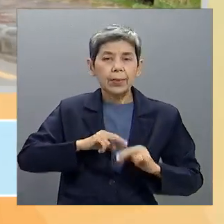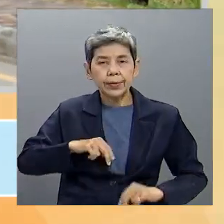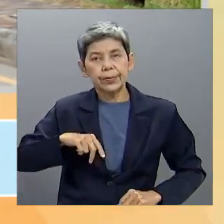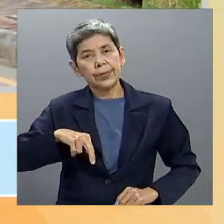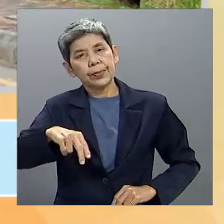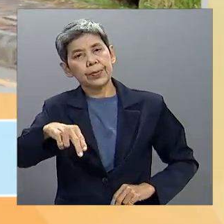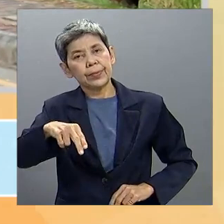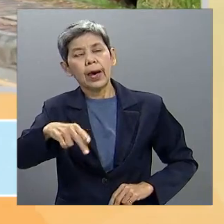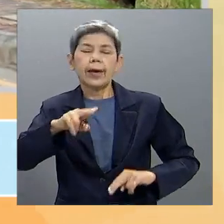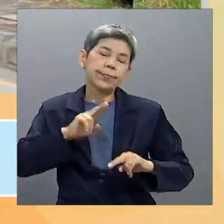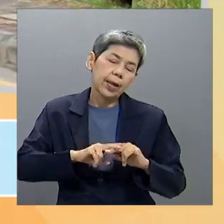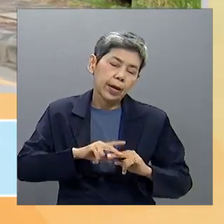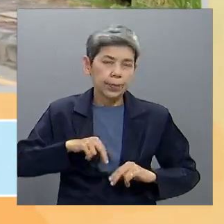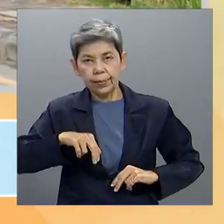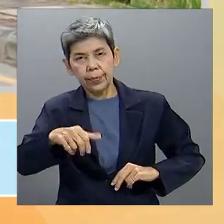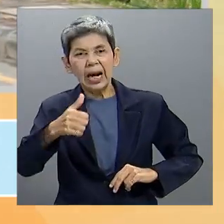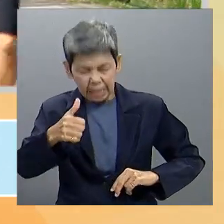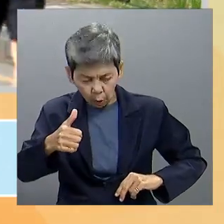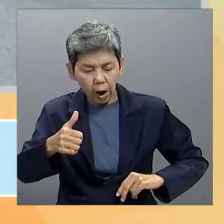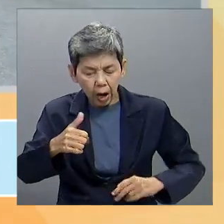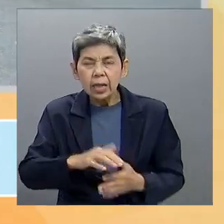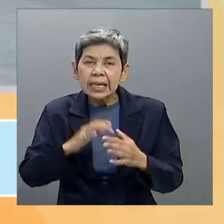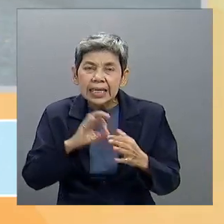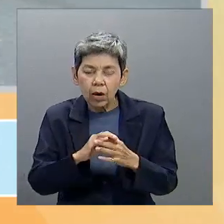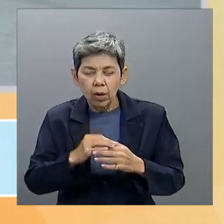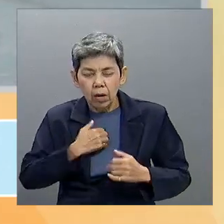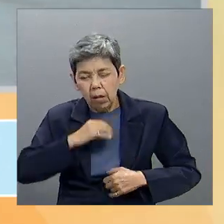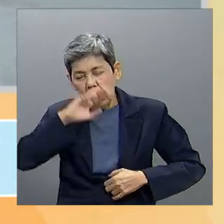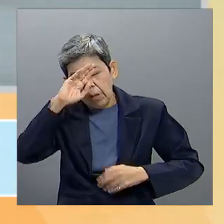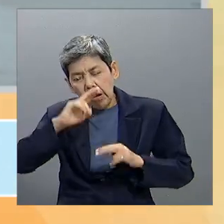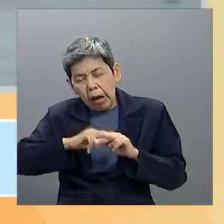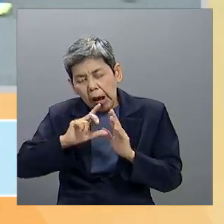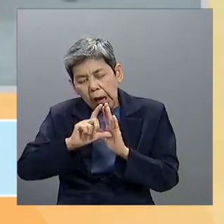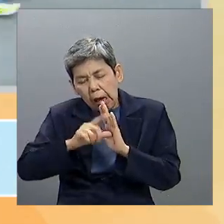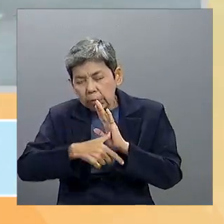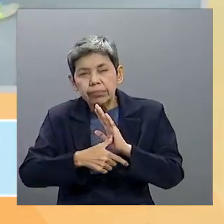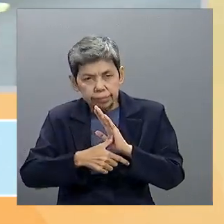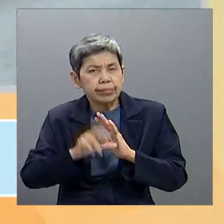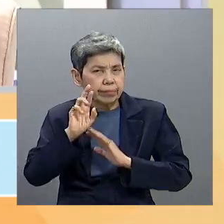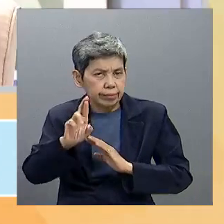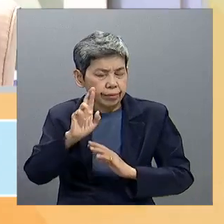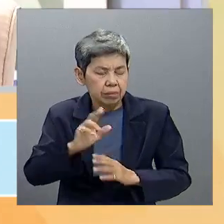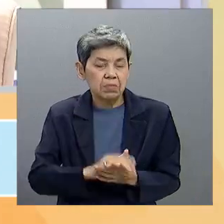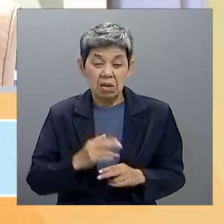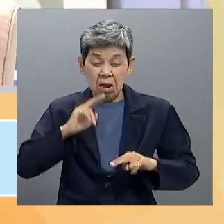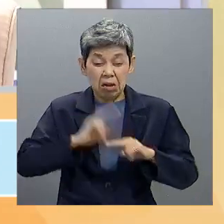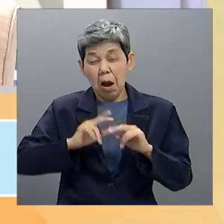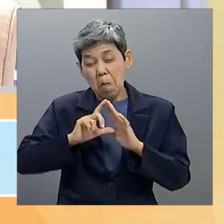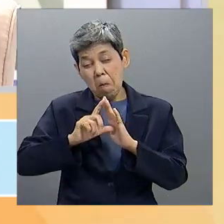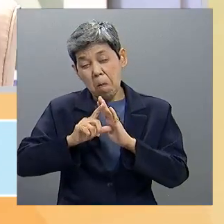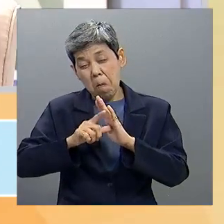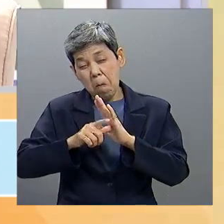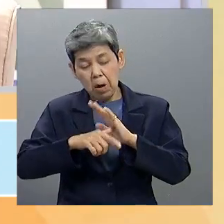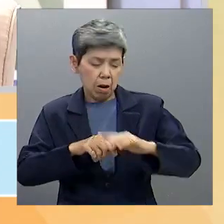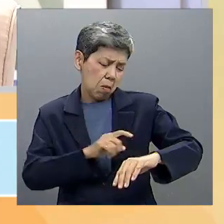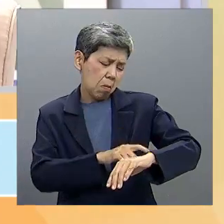ะครับเกี่ยวกับโรคที่จะมาจากการนั่งนานๆได้ครับผม หรือว่าบางทีนั่งนานๆบางทีเราดูเวลาประม